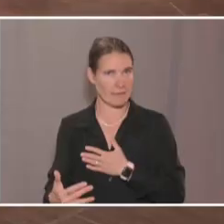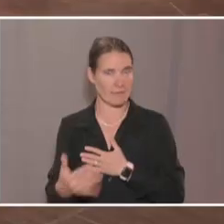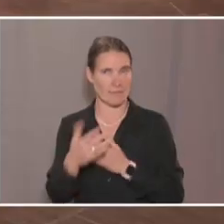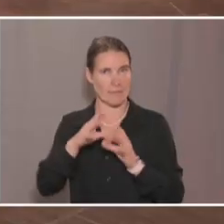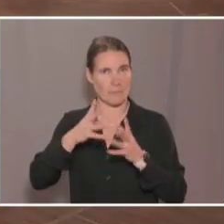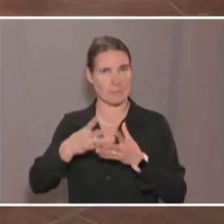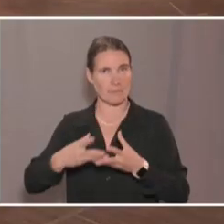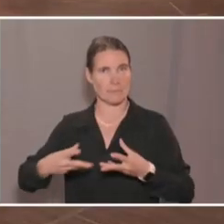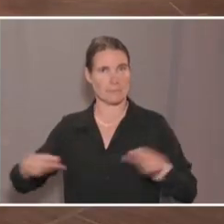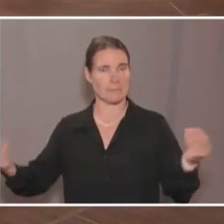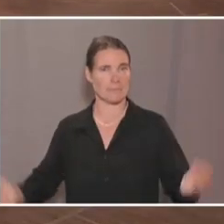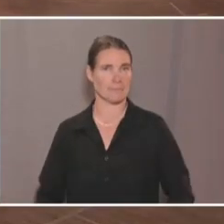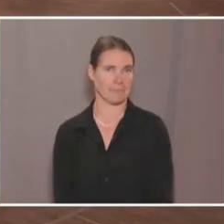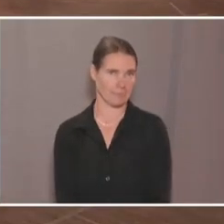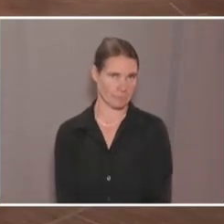mehr.